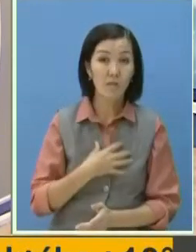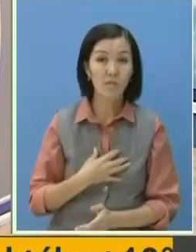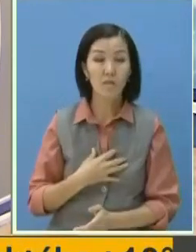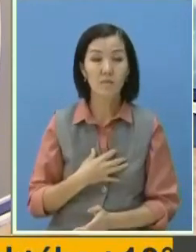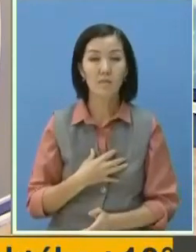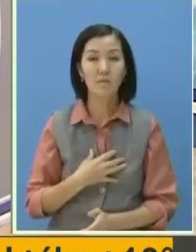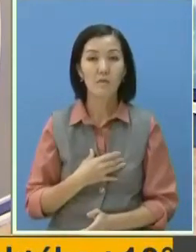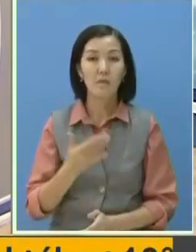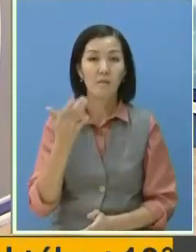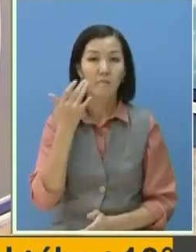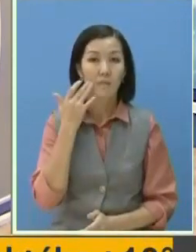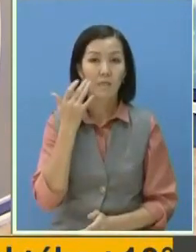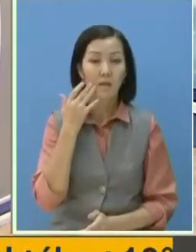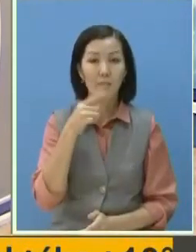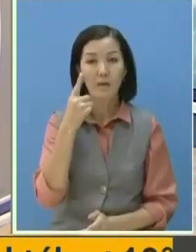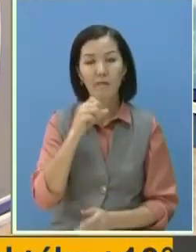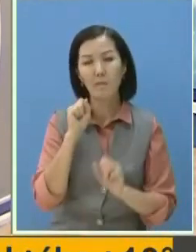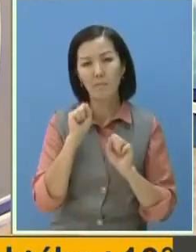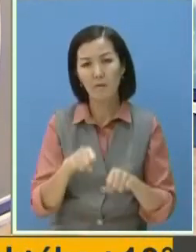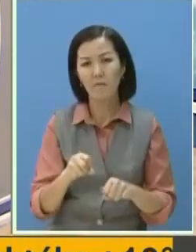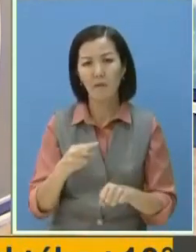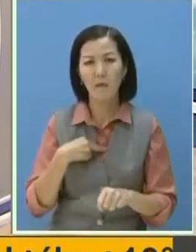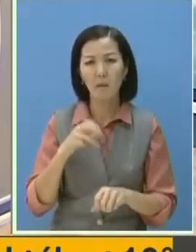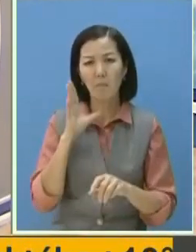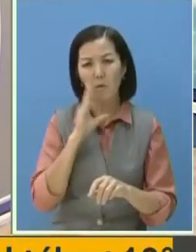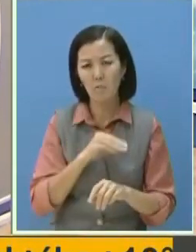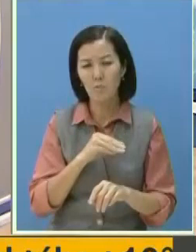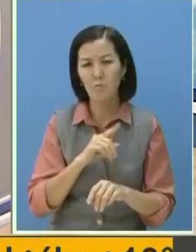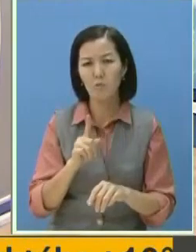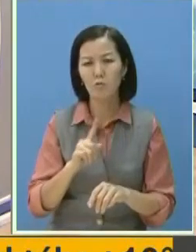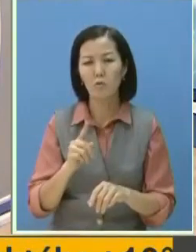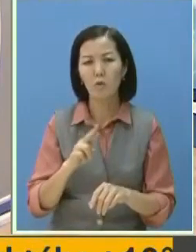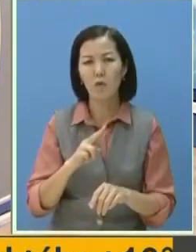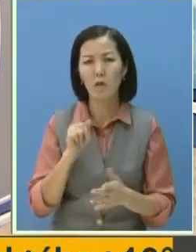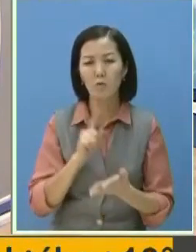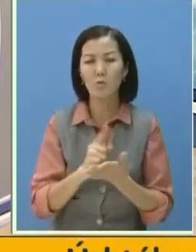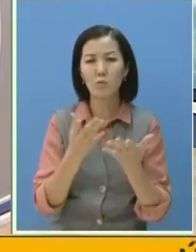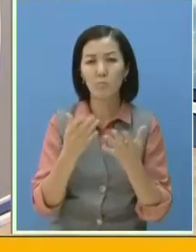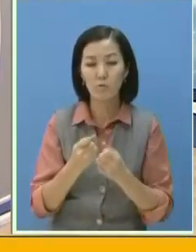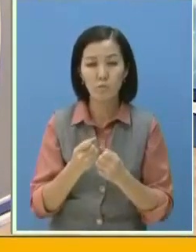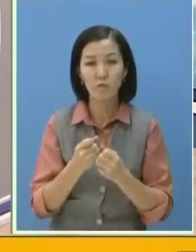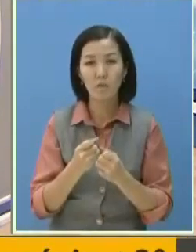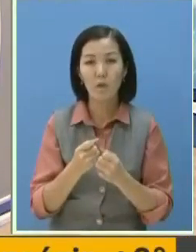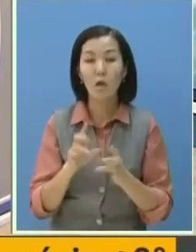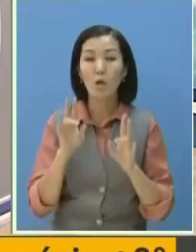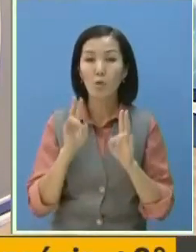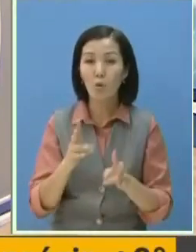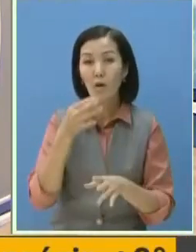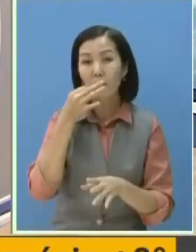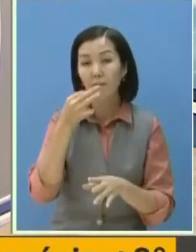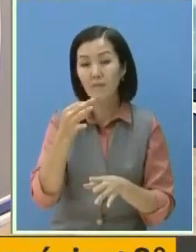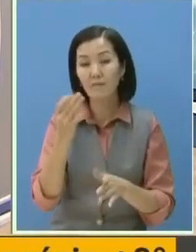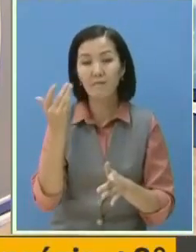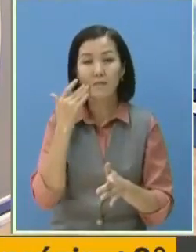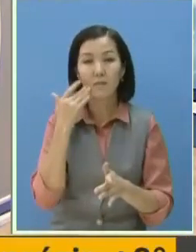всегда о правах, что я могу, что я должен получить, но право и ответственность, они всегда